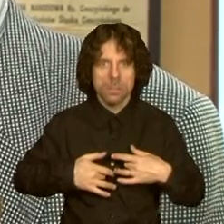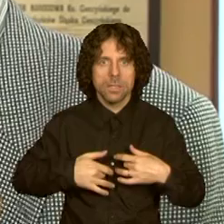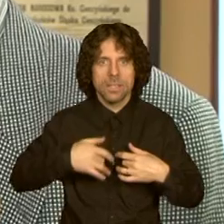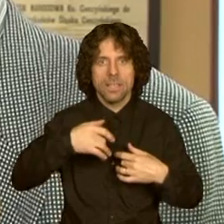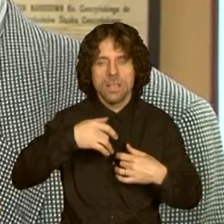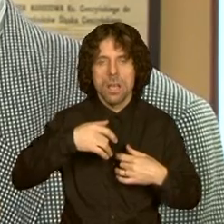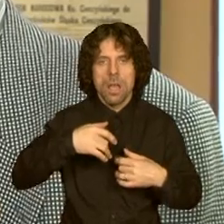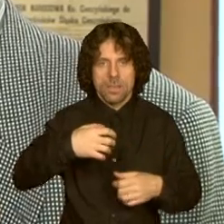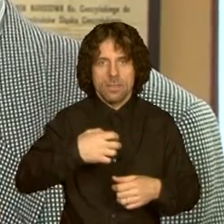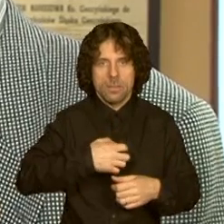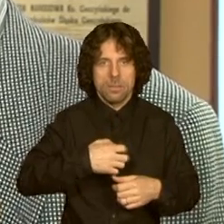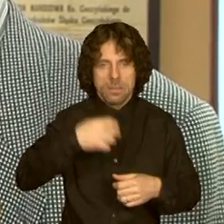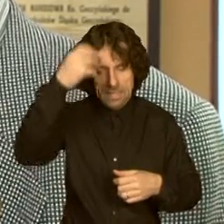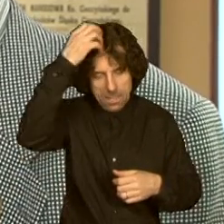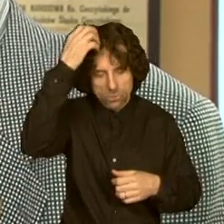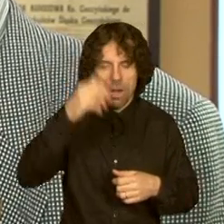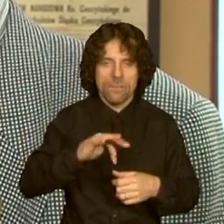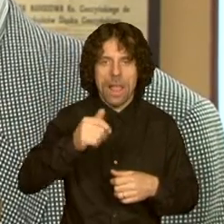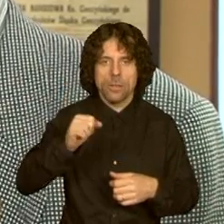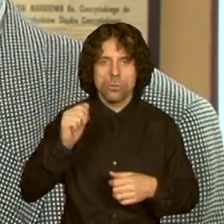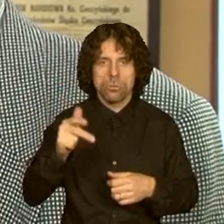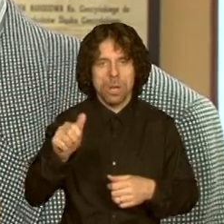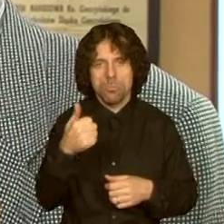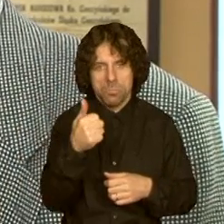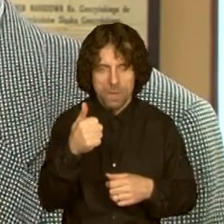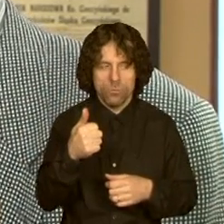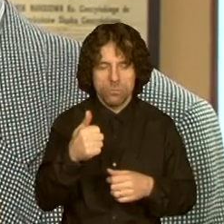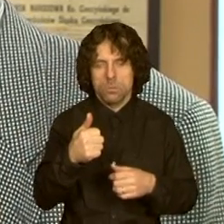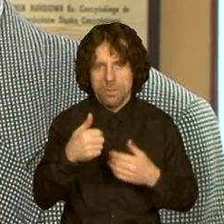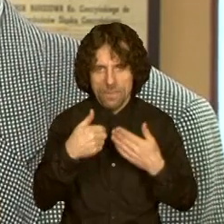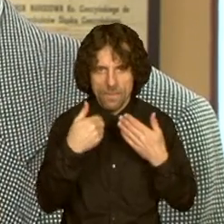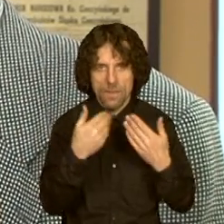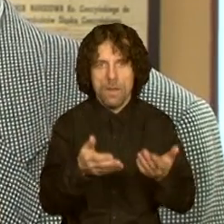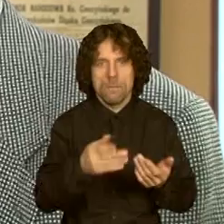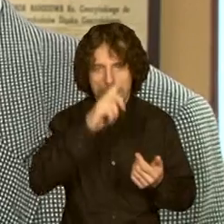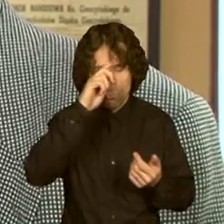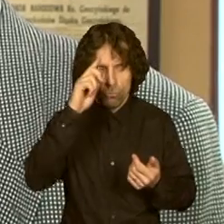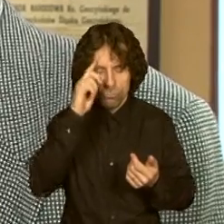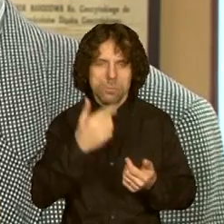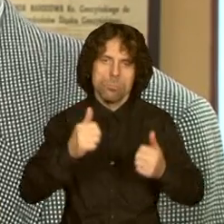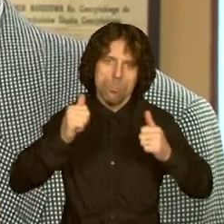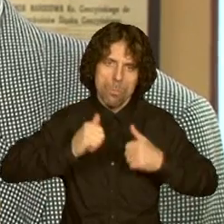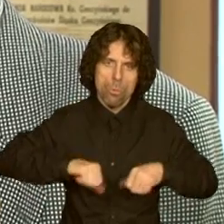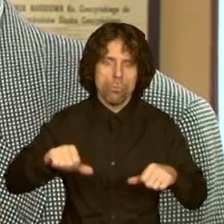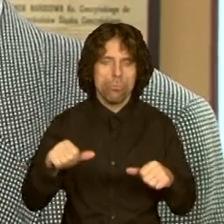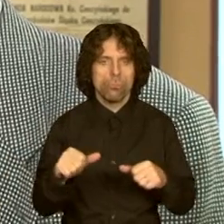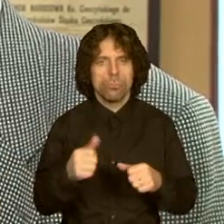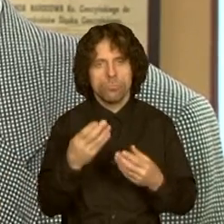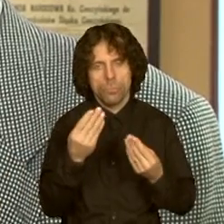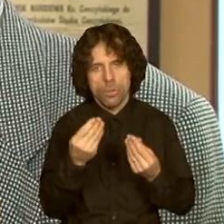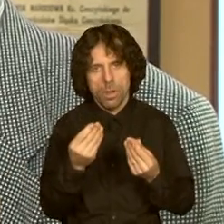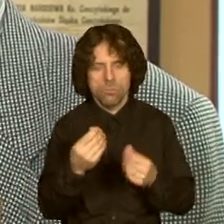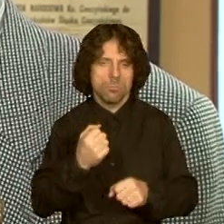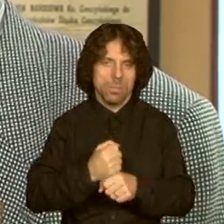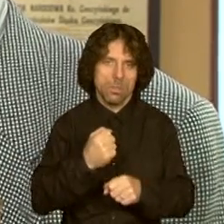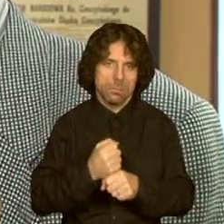panujący cesarz Franciszek Józef I zapewniał wiernym poddanym ludom właśnie to, o co im chodziło –